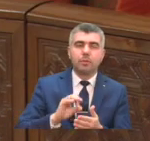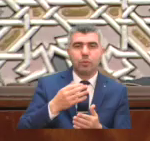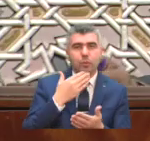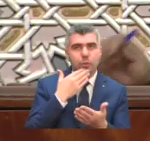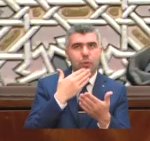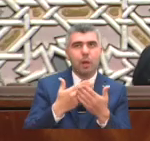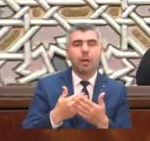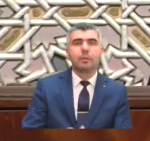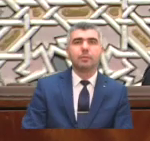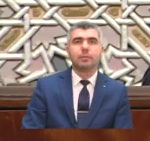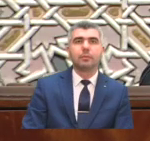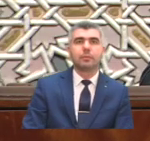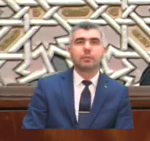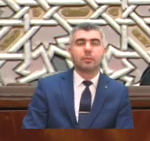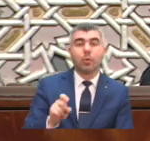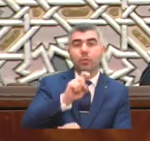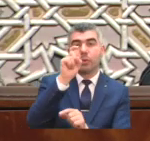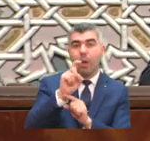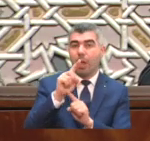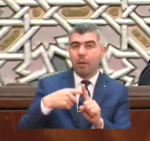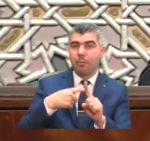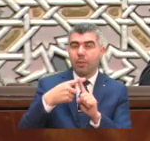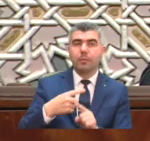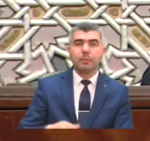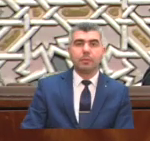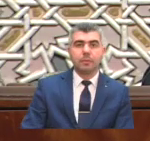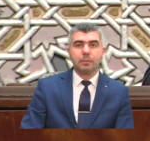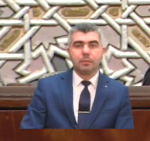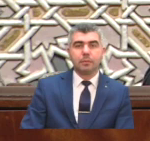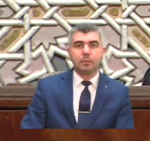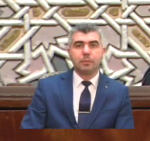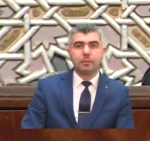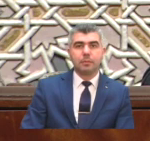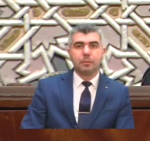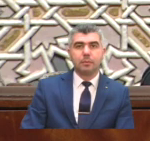شكرا السيدة الوزيرة. تعقيب السيد النائب.